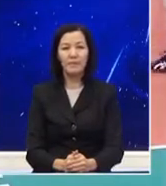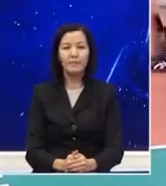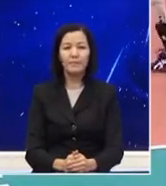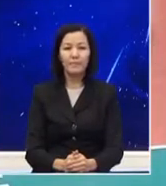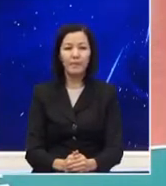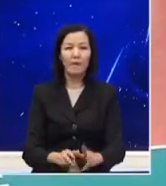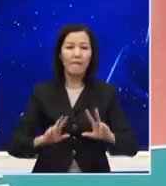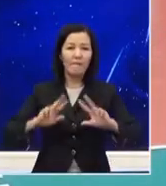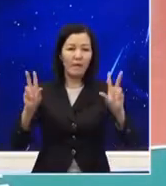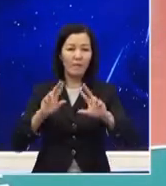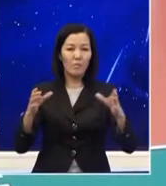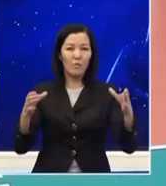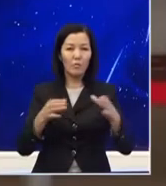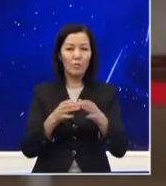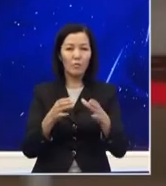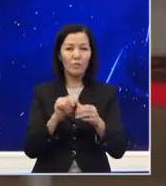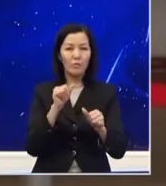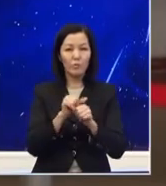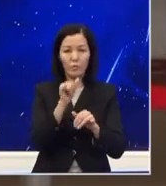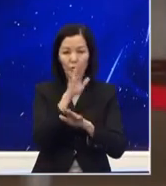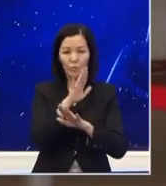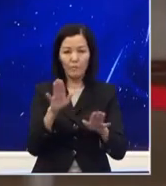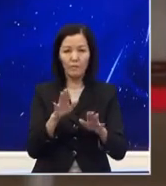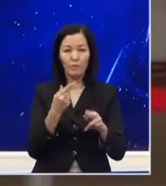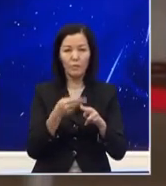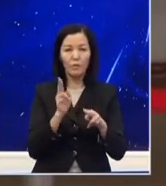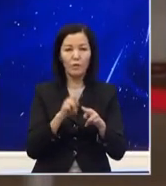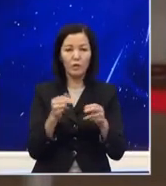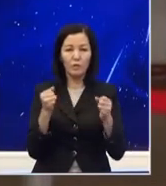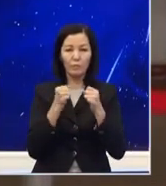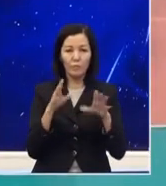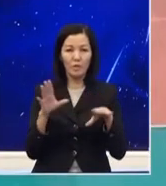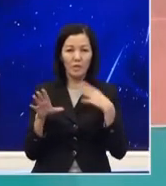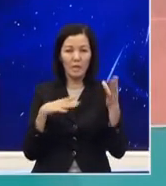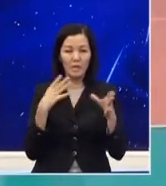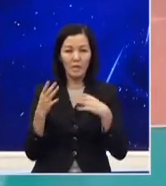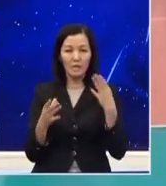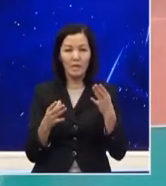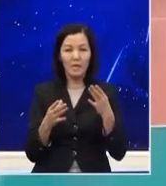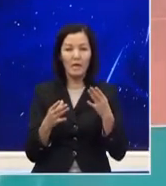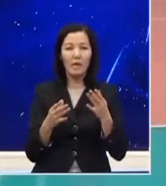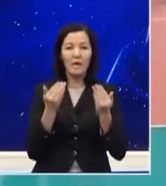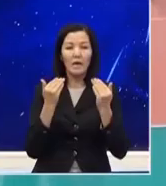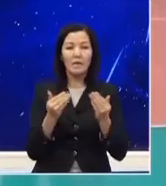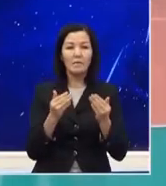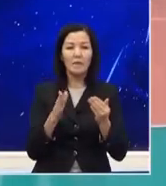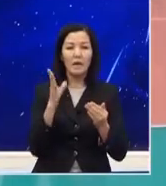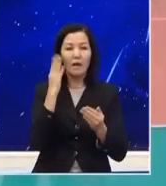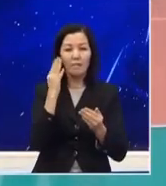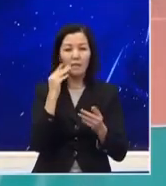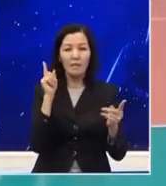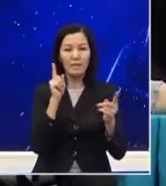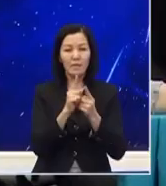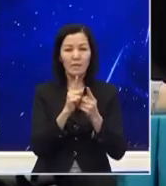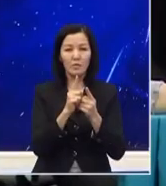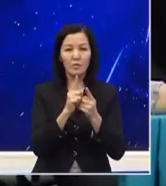Жетісу волейбол клубын енді тоқтату мүмкін емес дейді сарапшылар. Өйткені жерлестеріміз спорттық бабында. Айтса айтқандай, алаңгерлері алматылық клубпен өткізген